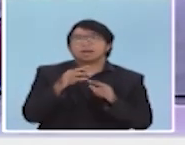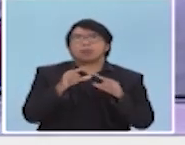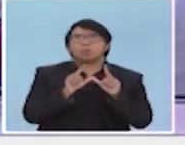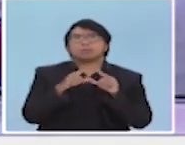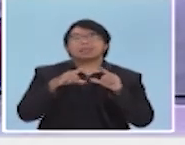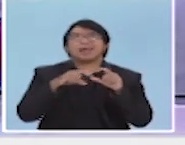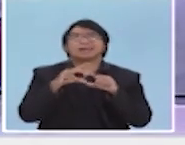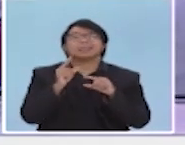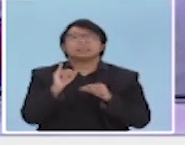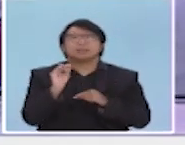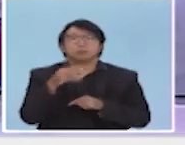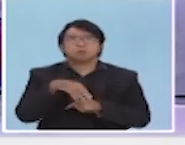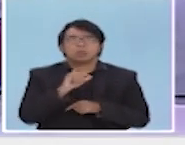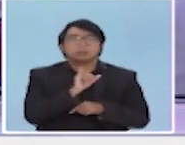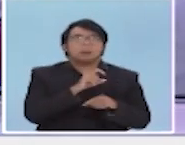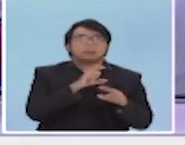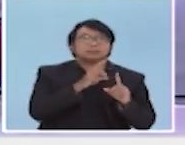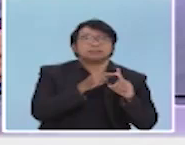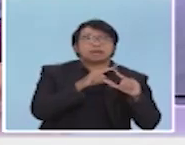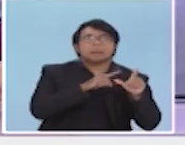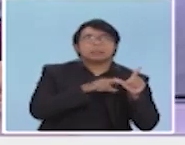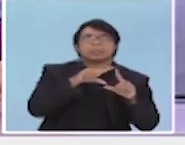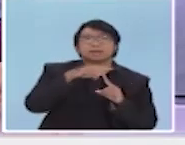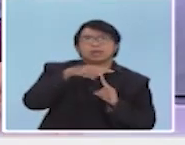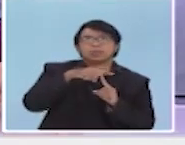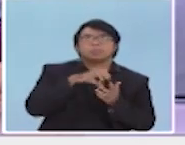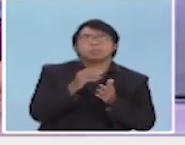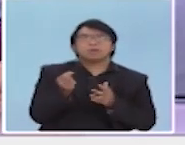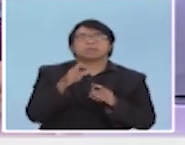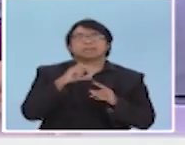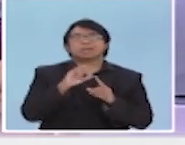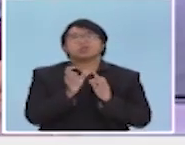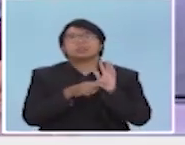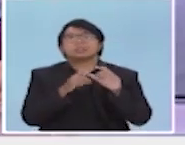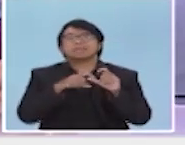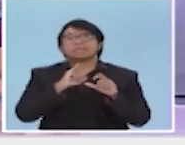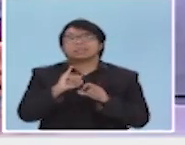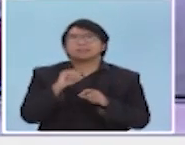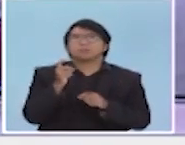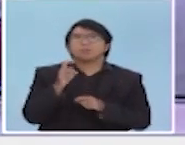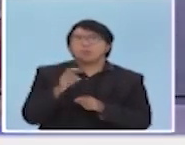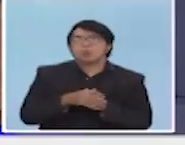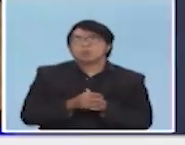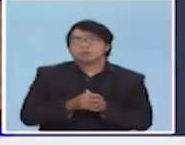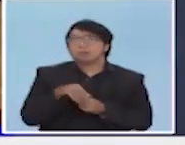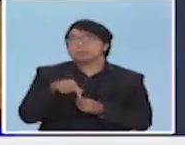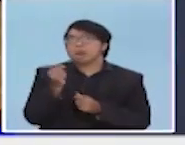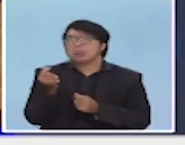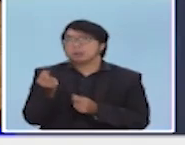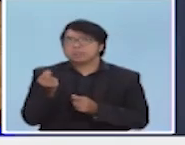Pusat dan Syahyat Supriyatna di Pasar Cileungsi Bogor. Kita ke Yosefina terlebih dahulu. Yosi, kini Pasar